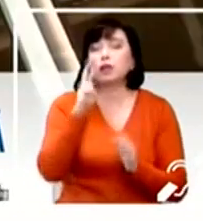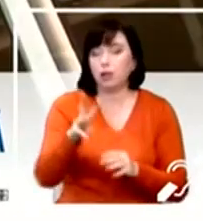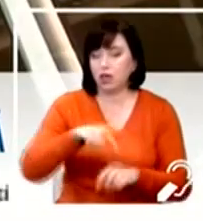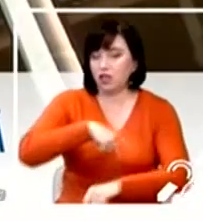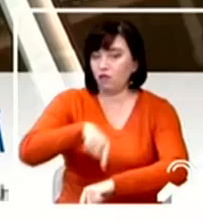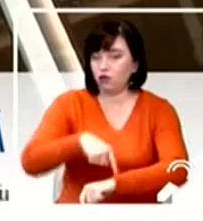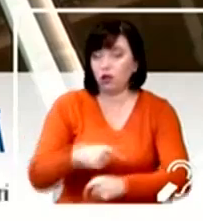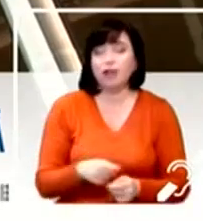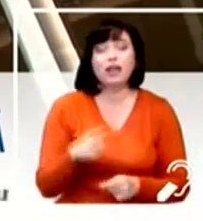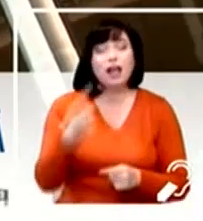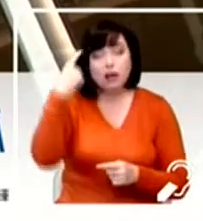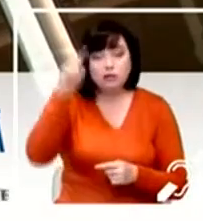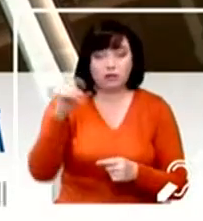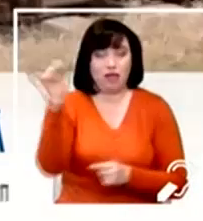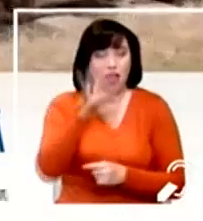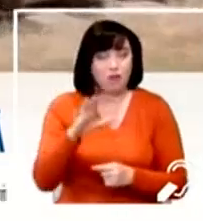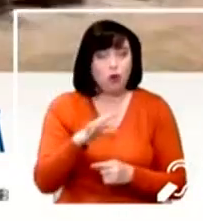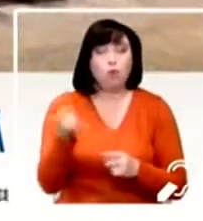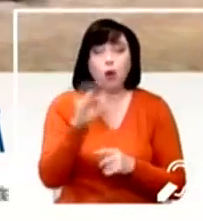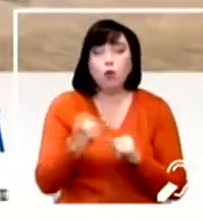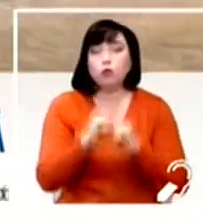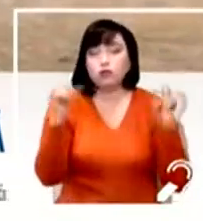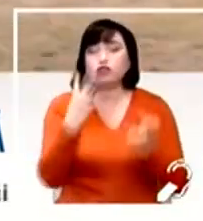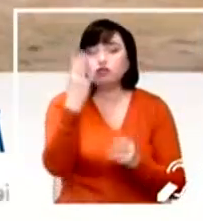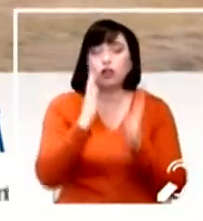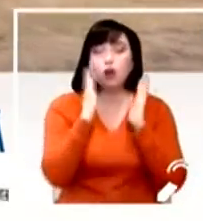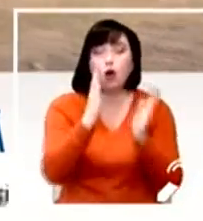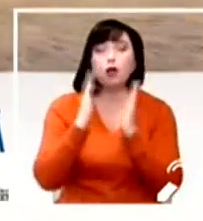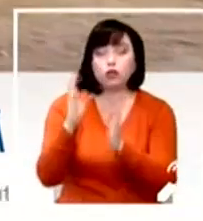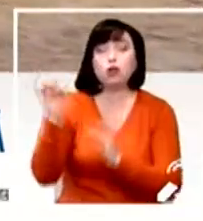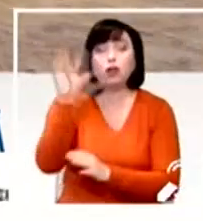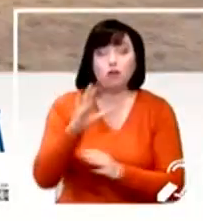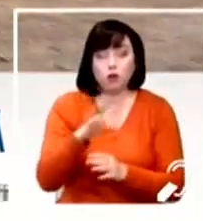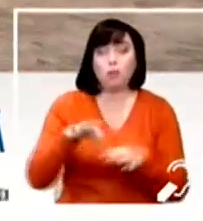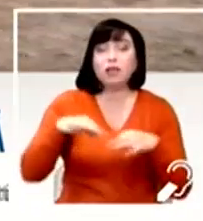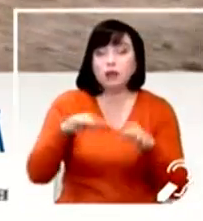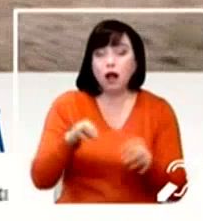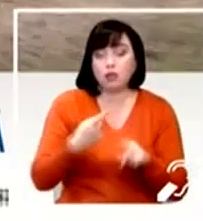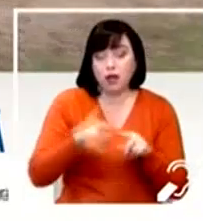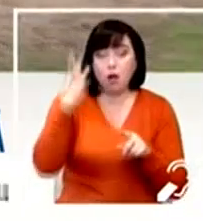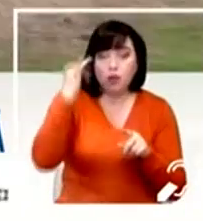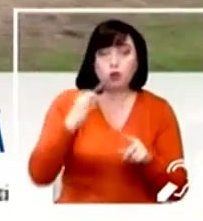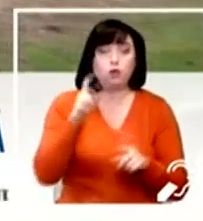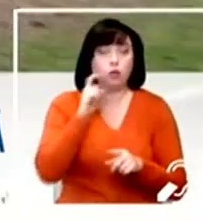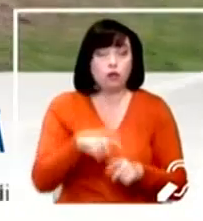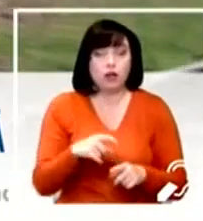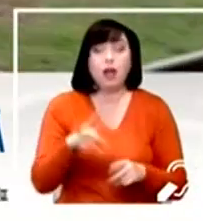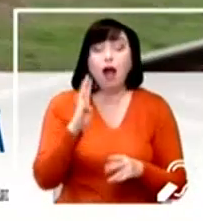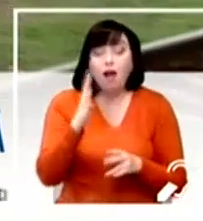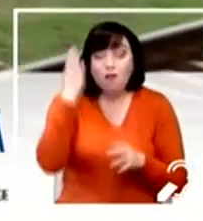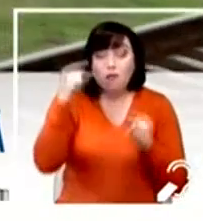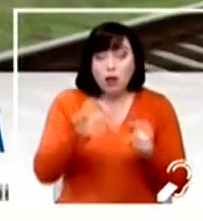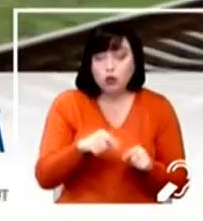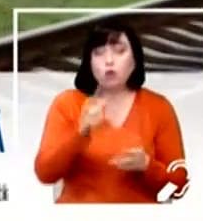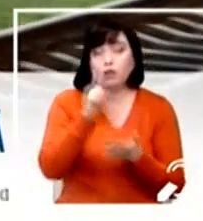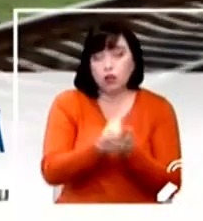oră. Inițiativa Comisiei Europene prevede extinderea a 4 coridoare europene de transport pe teritoriul celor două state. În cazul Republicii